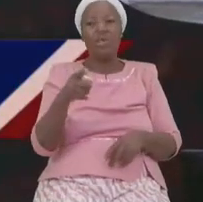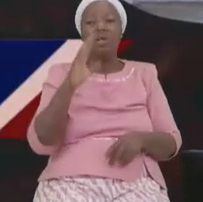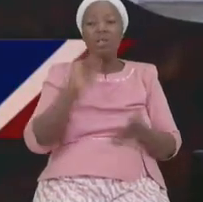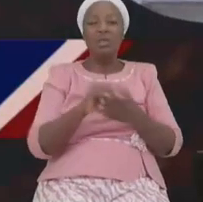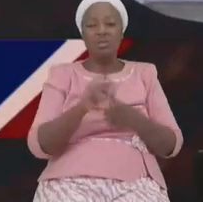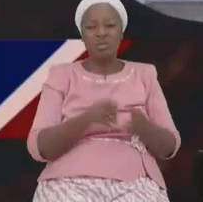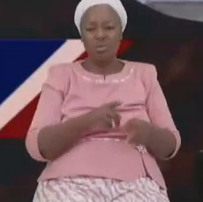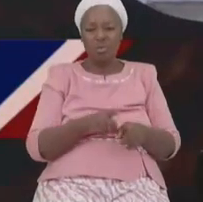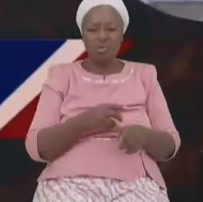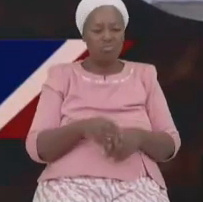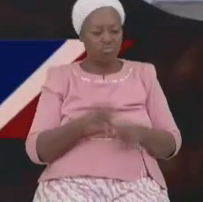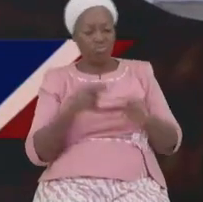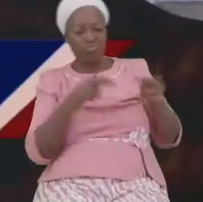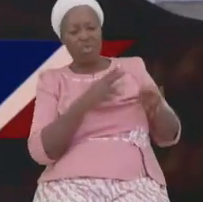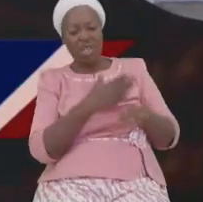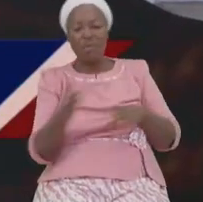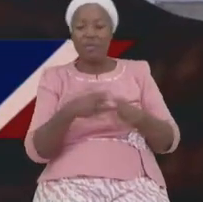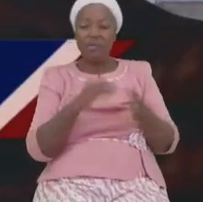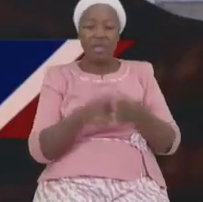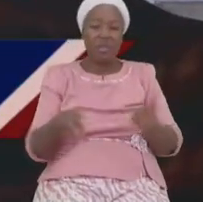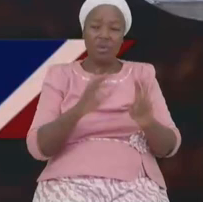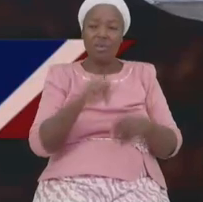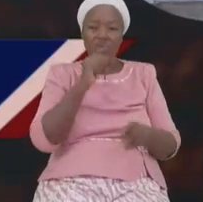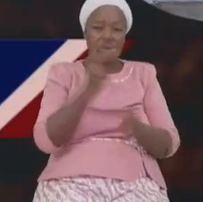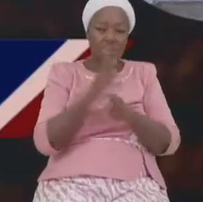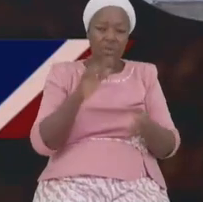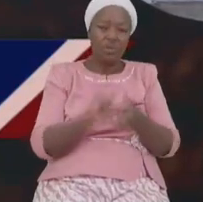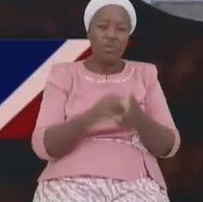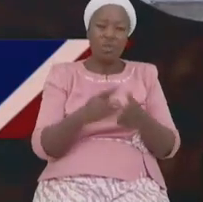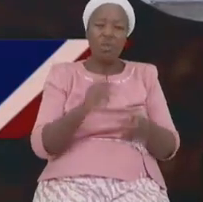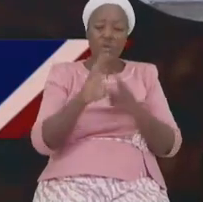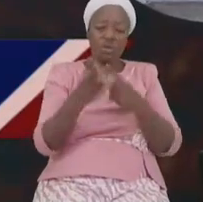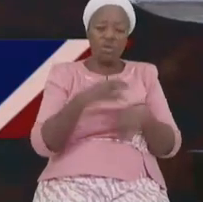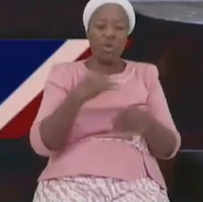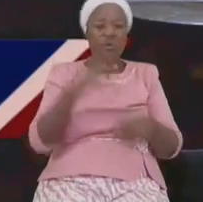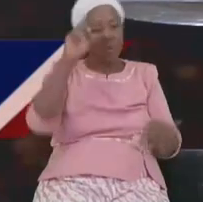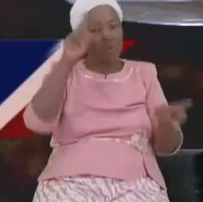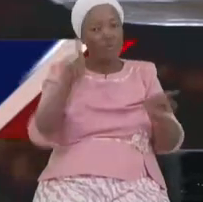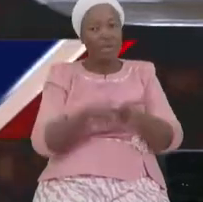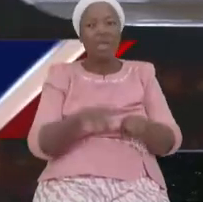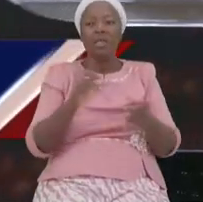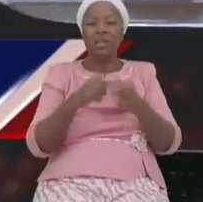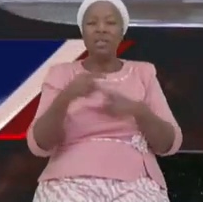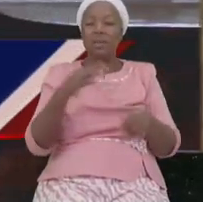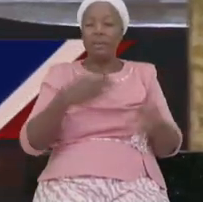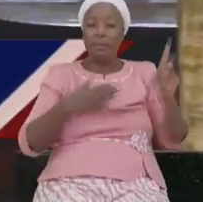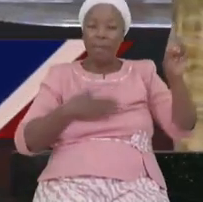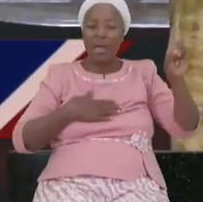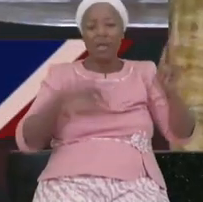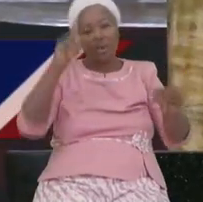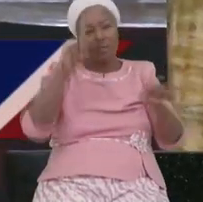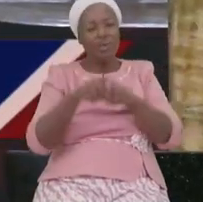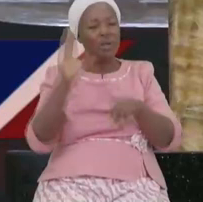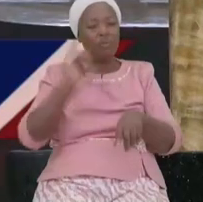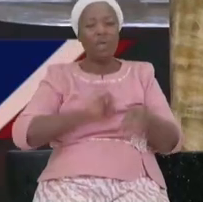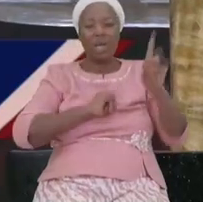je ne lui retirerai point ma bonté. Verset 35, lui second. Je ne violerai point mon alliance. Il dit, je ne violerai point mon alliance et je